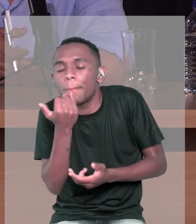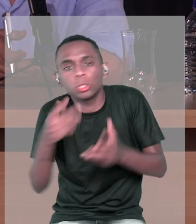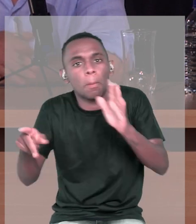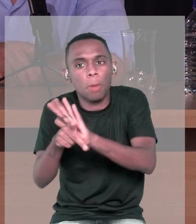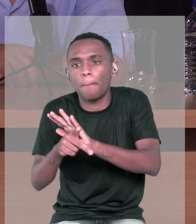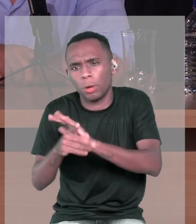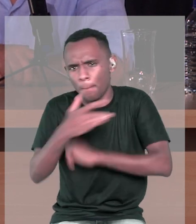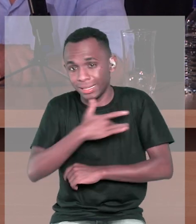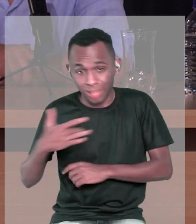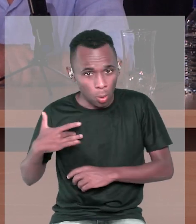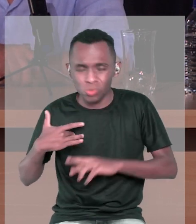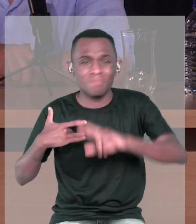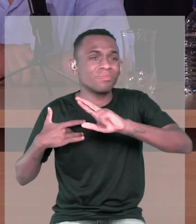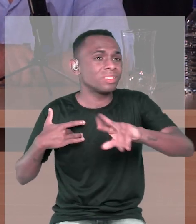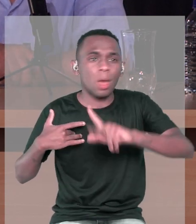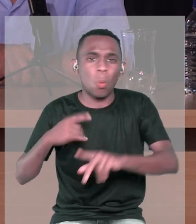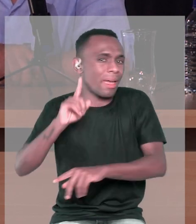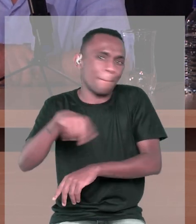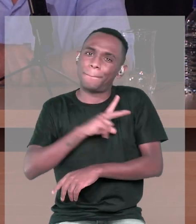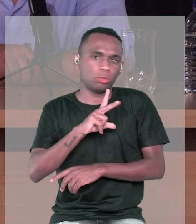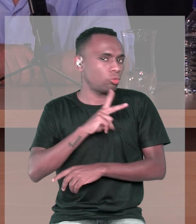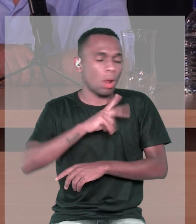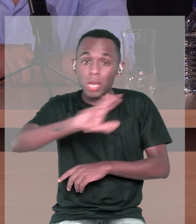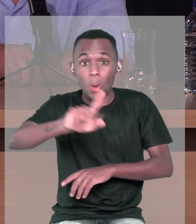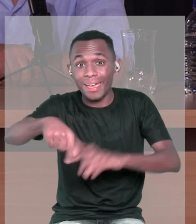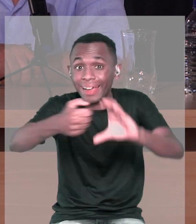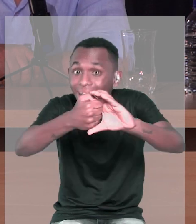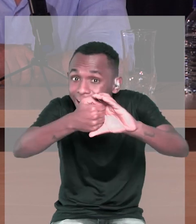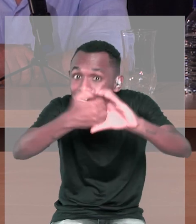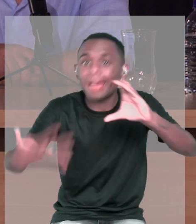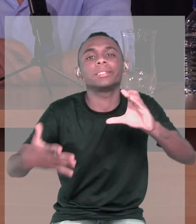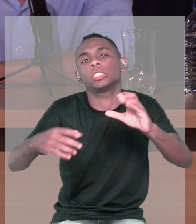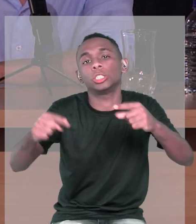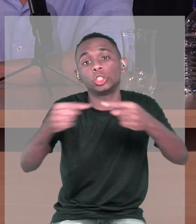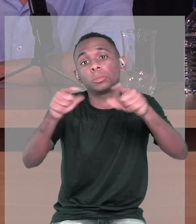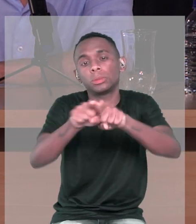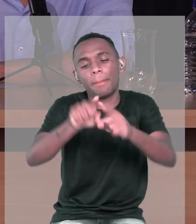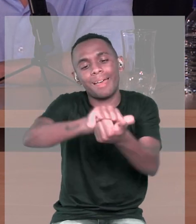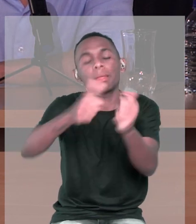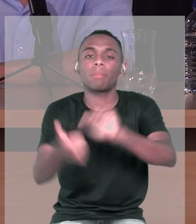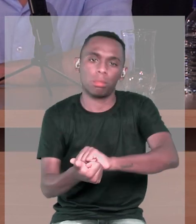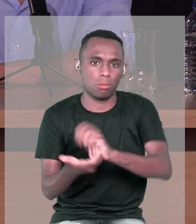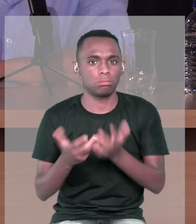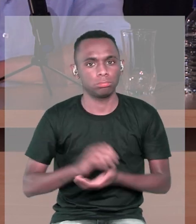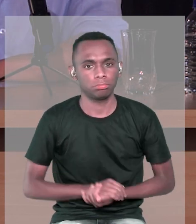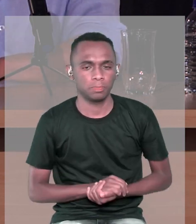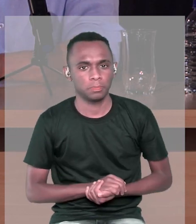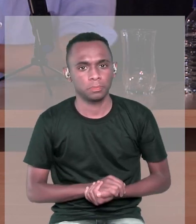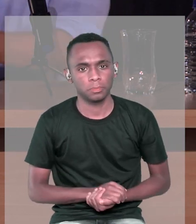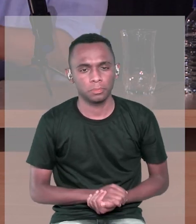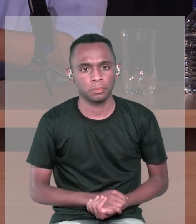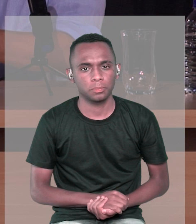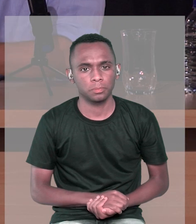aqui também não se está usando no sentido de propriedade privada, e sim de adequação. Donc la thèse